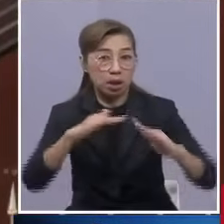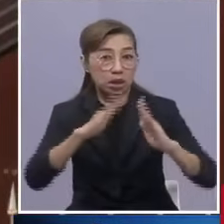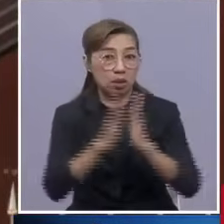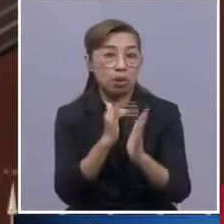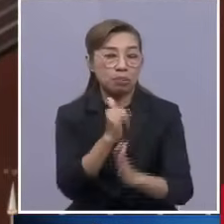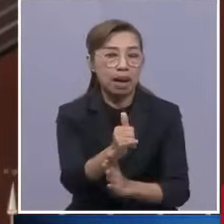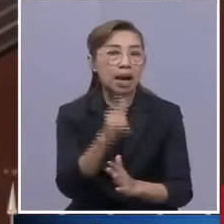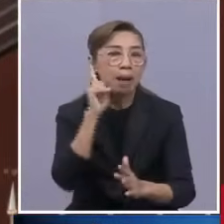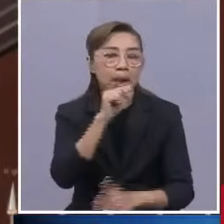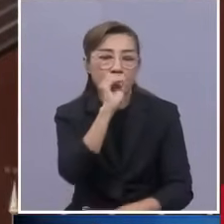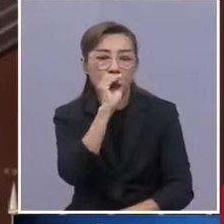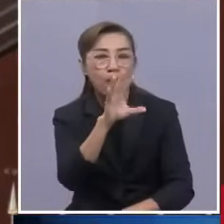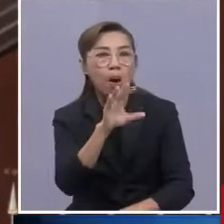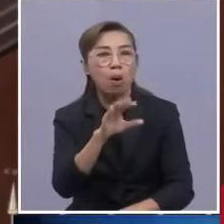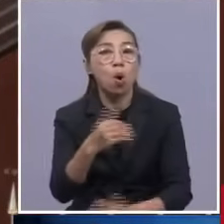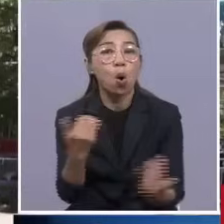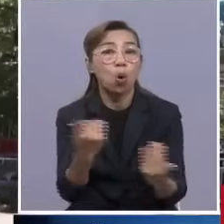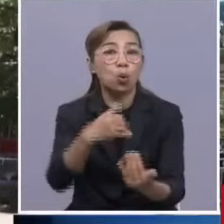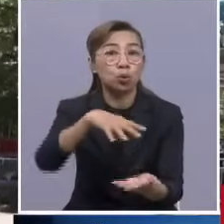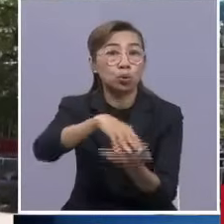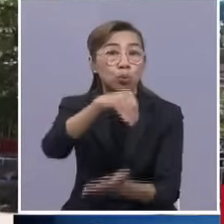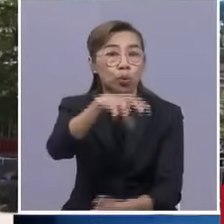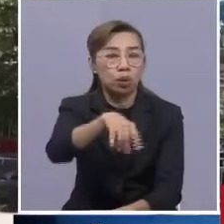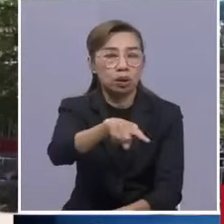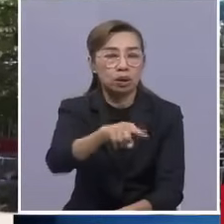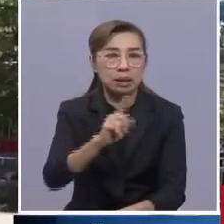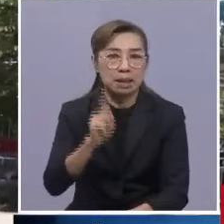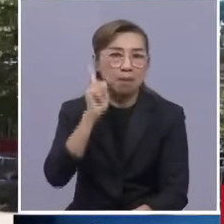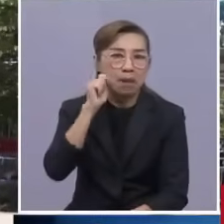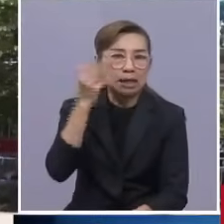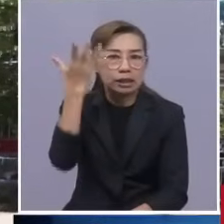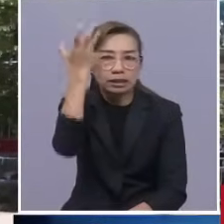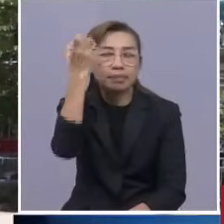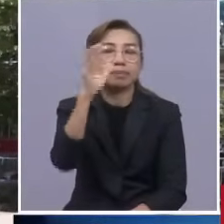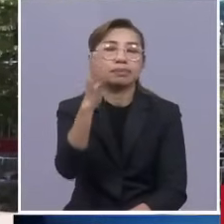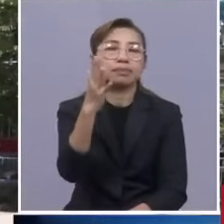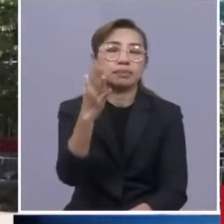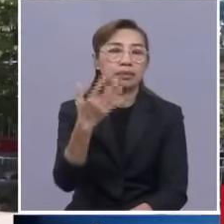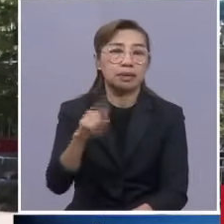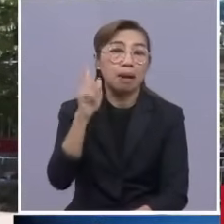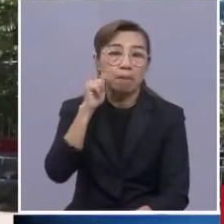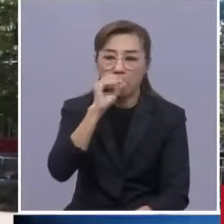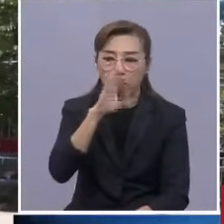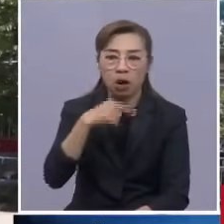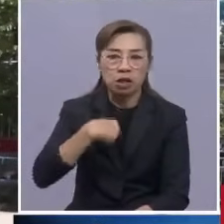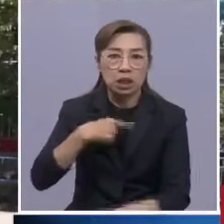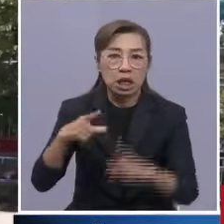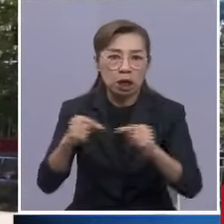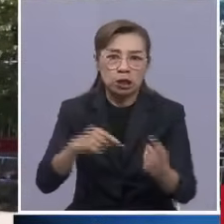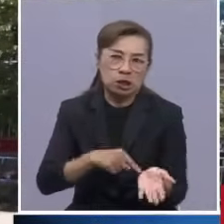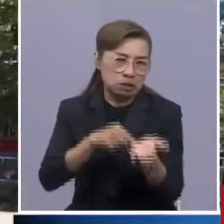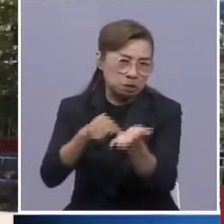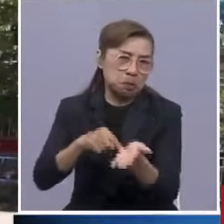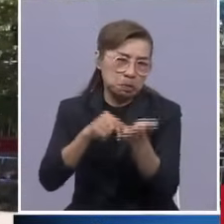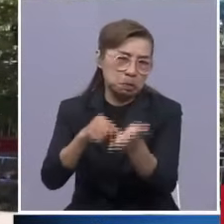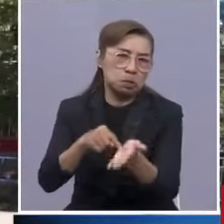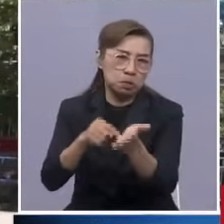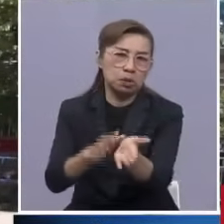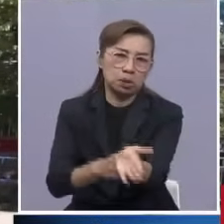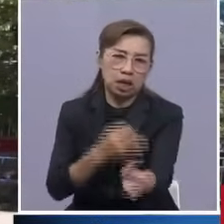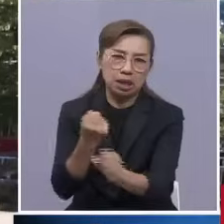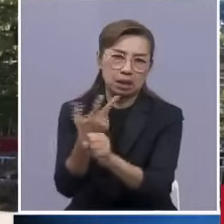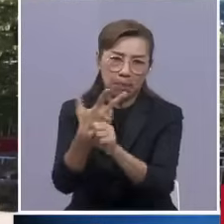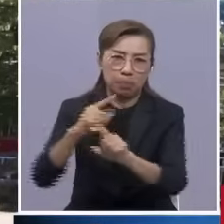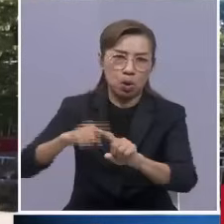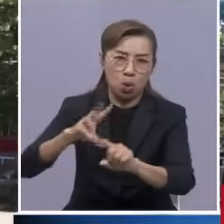ซึ่งก่อนหน้านี้ครับแม่น้องชมพู่ก็ไม่ได้มีความกังวลใจอะไรนะครับแม่บอกว่าต่อสู้คดีมานานกว่า3ปี